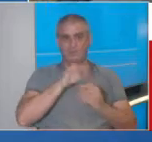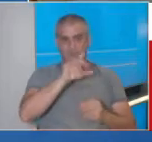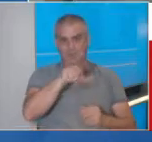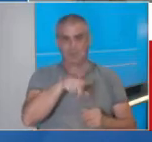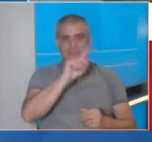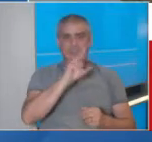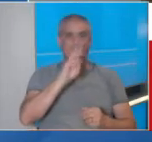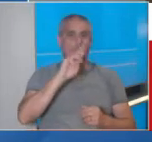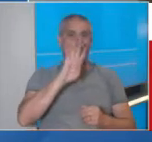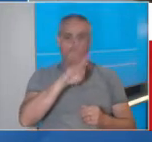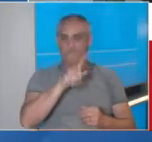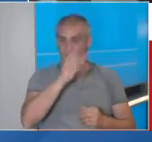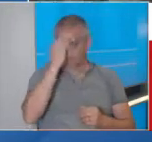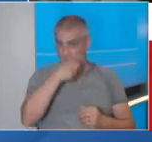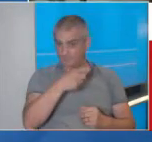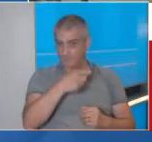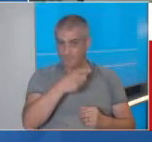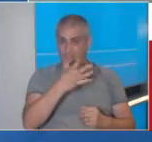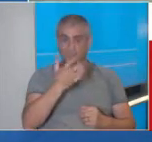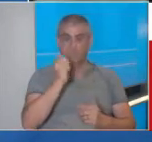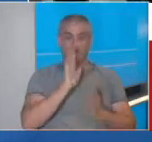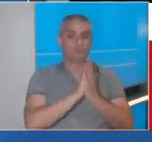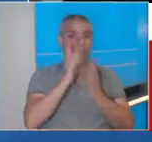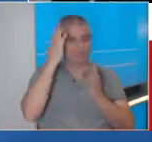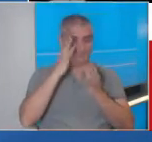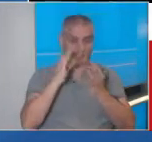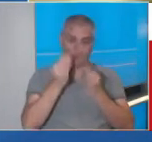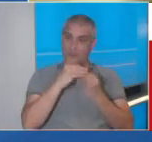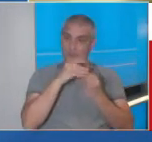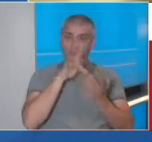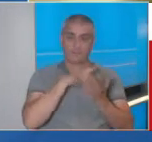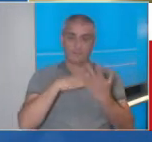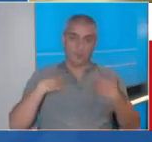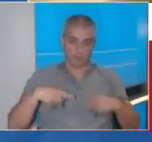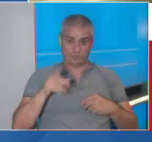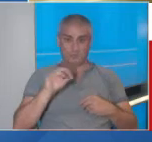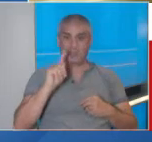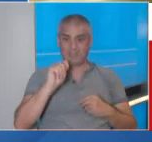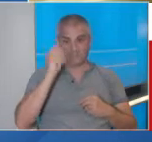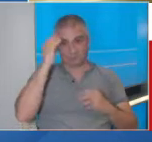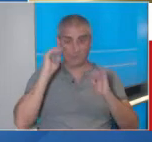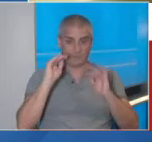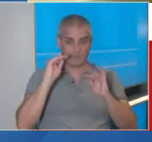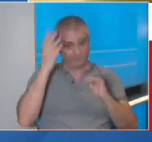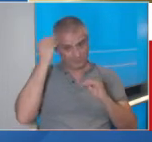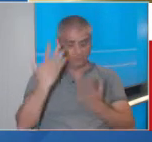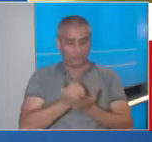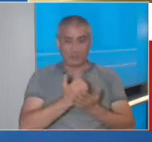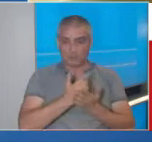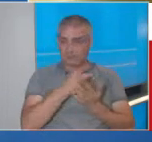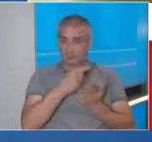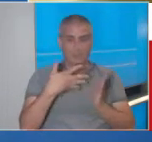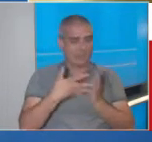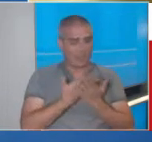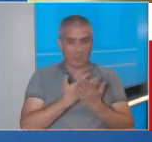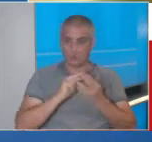זדורוב באירוע הזה. אני מזכיר, לקחו כ-17 שערות נוספות מהגופה של תאיר זכרה לברכה, שערות שנאספו, והיום